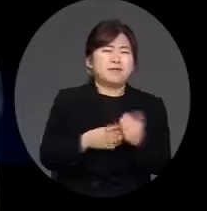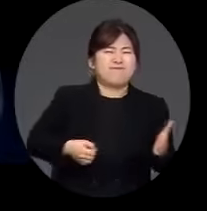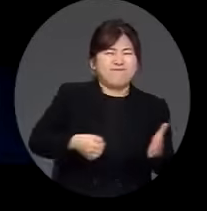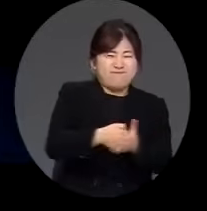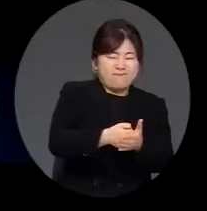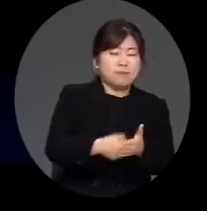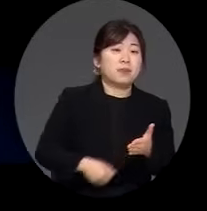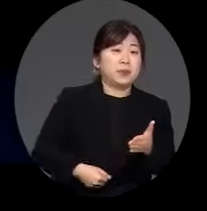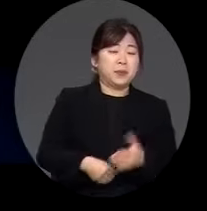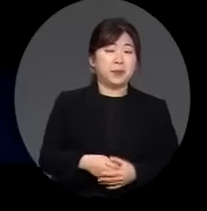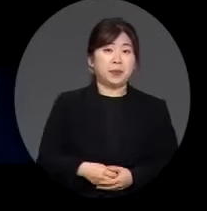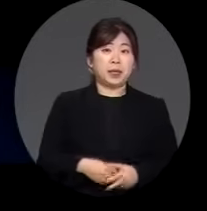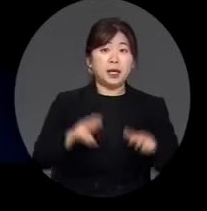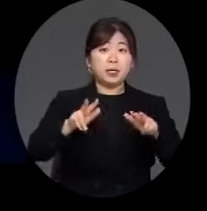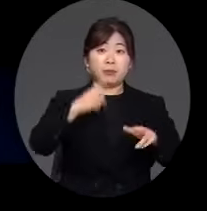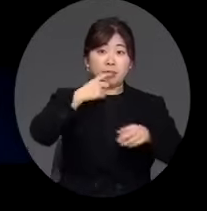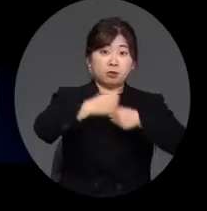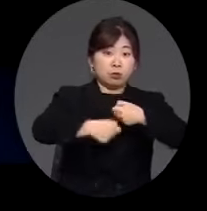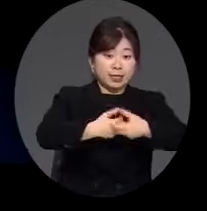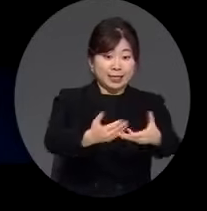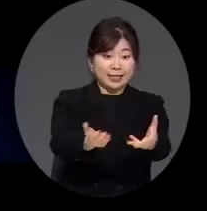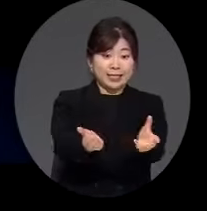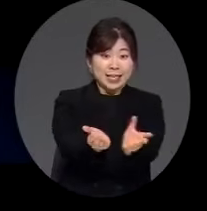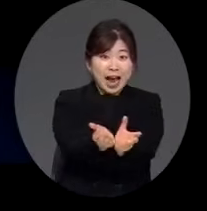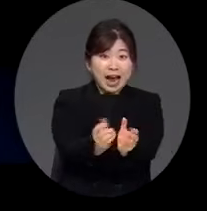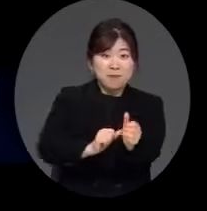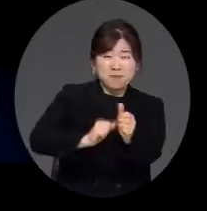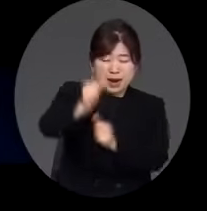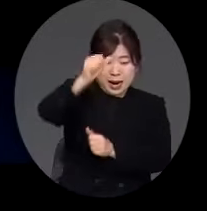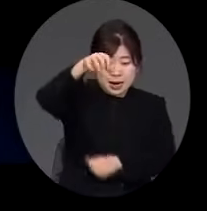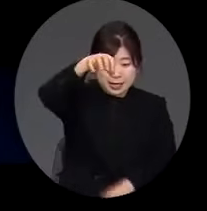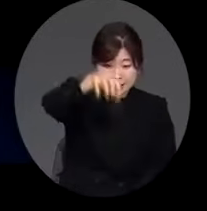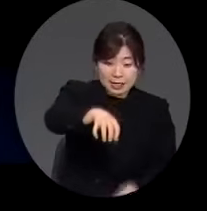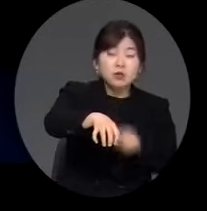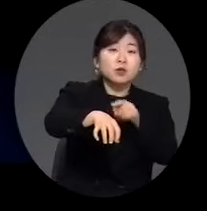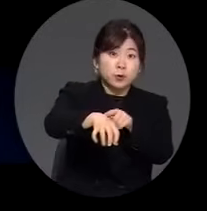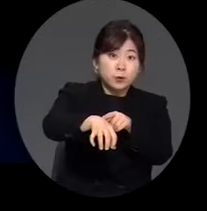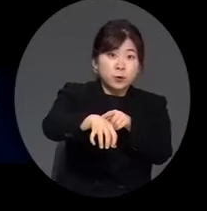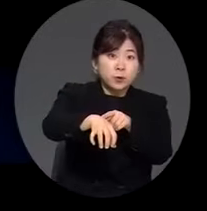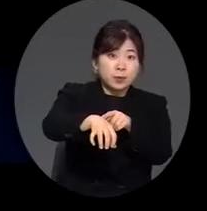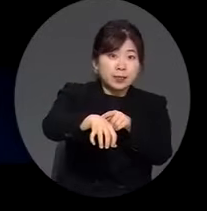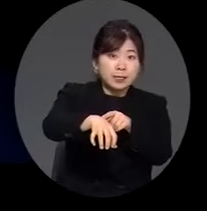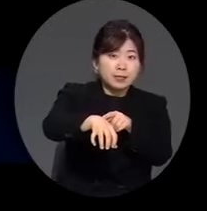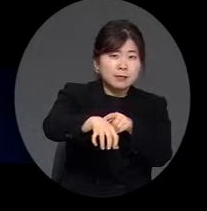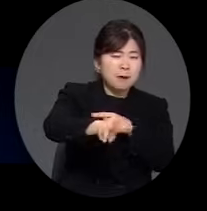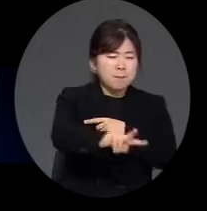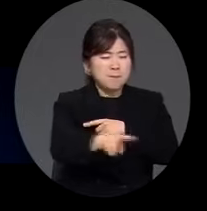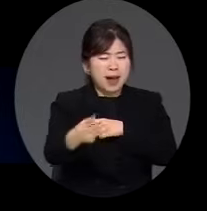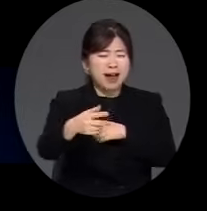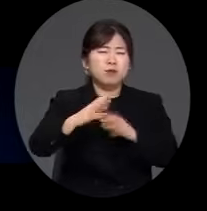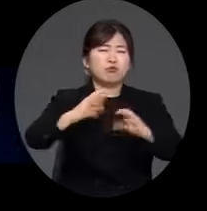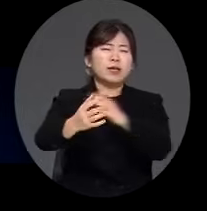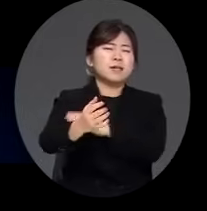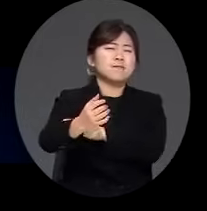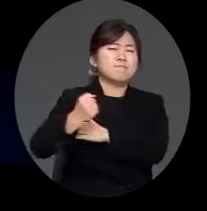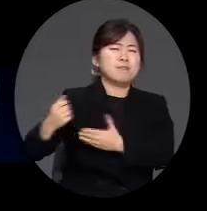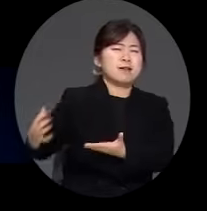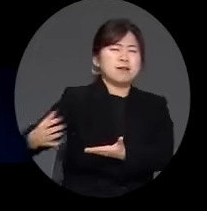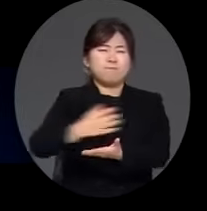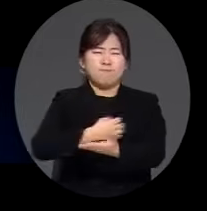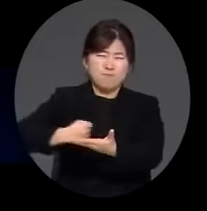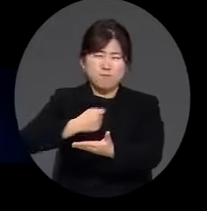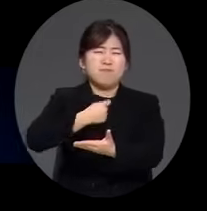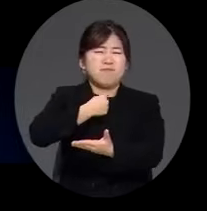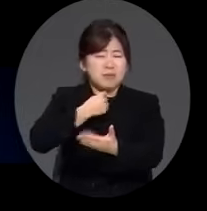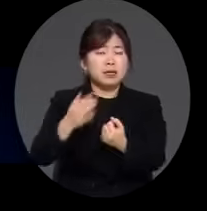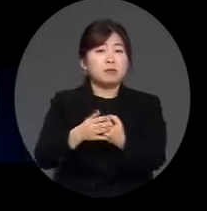현역 민주당 의원이 있는 선거구에 가서 우리 중진의 그런 경쟁력을 가지고 이길 수 있다면